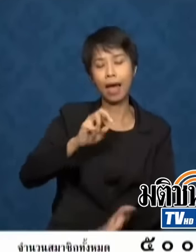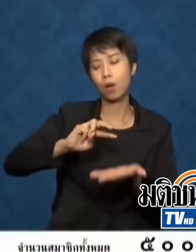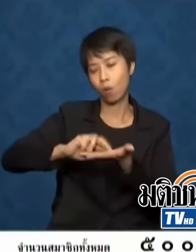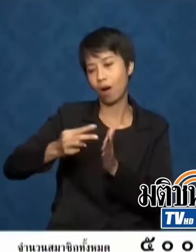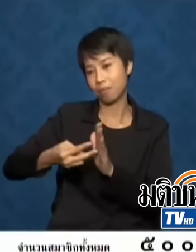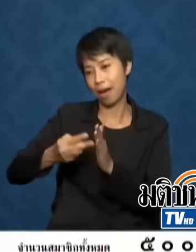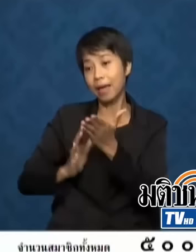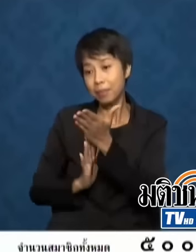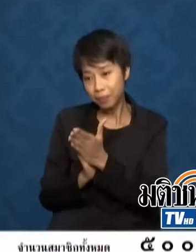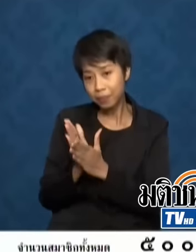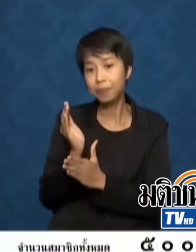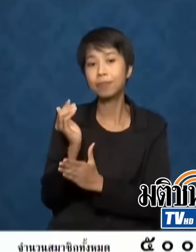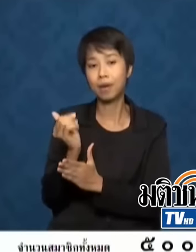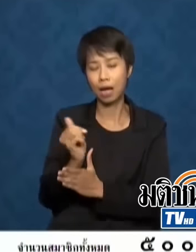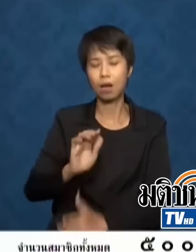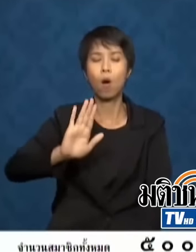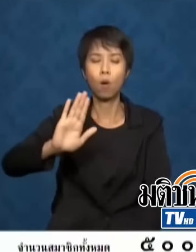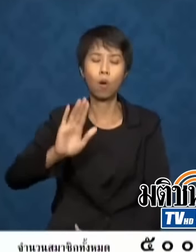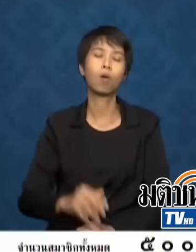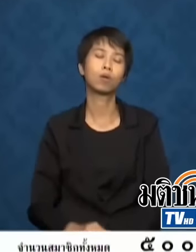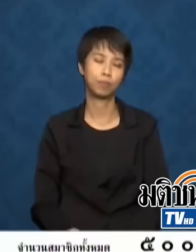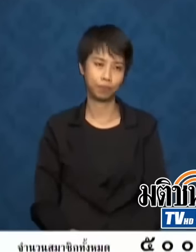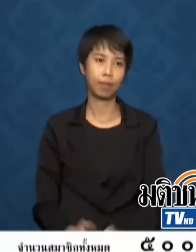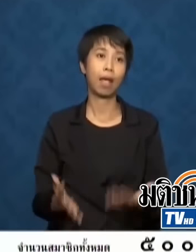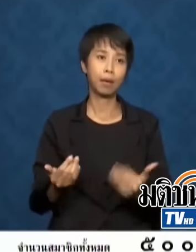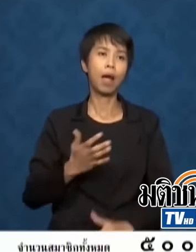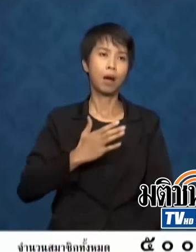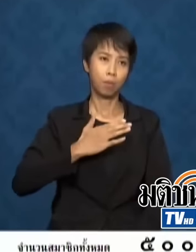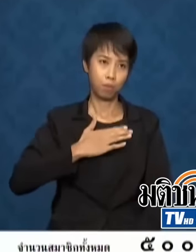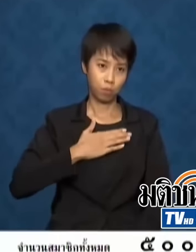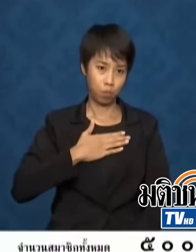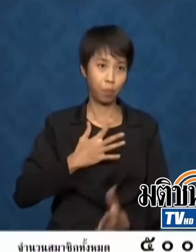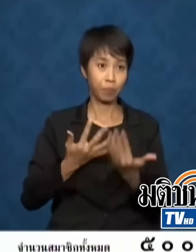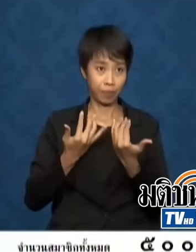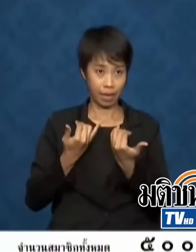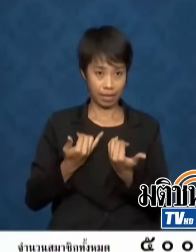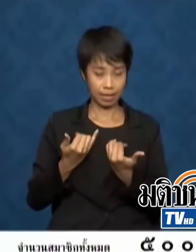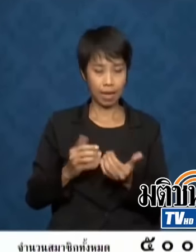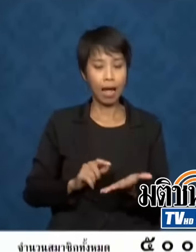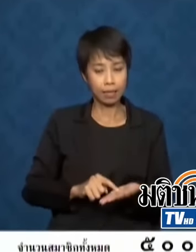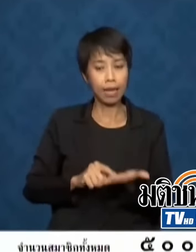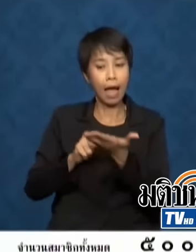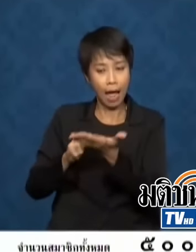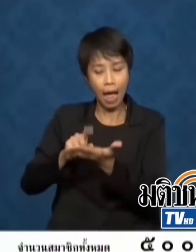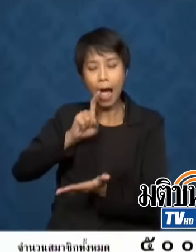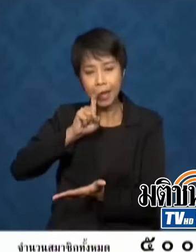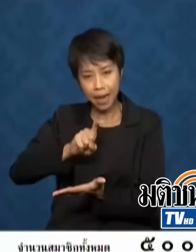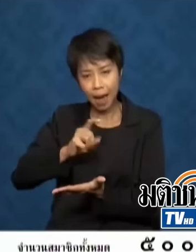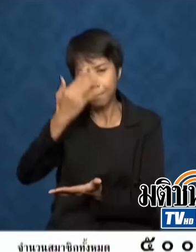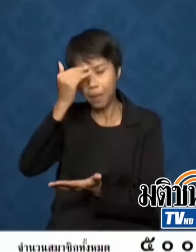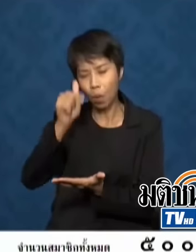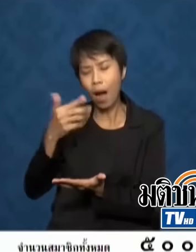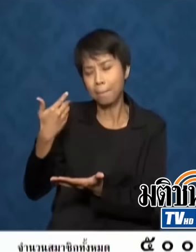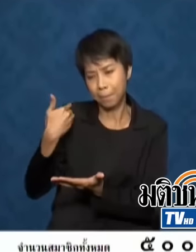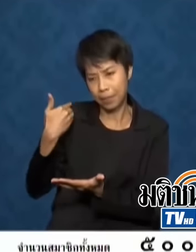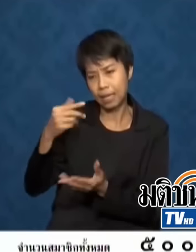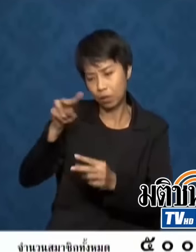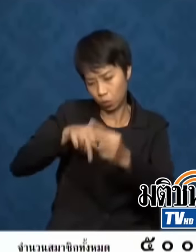การวินิจฉัยของท่านประธานแล้วผมจึงต้องขอฟังกระทู้ถามพอได้วินิจฉัยไปแล้วนะครับ